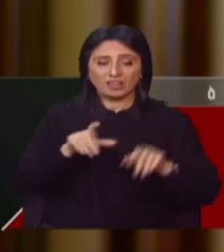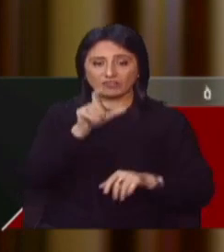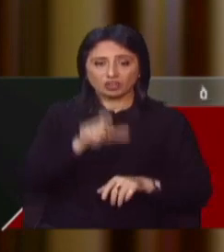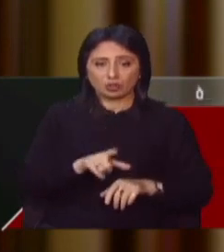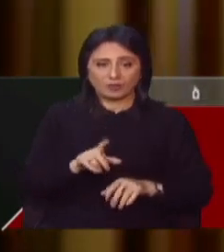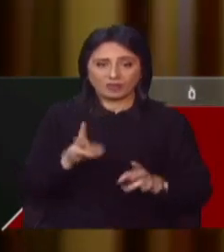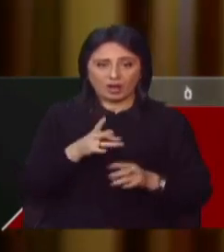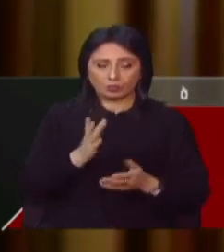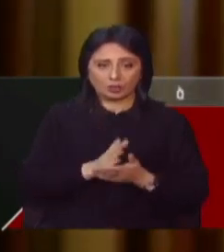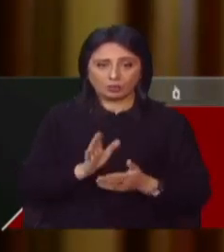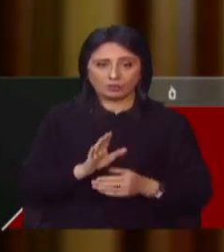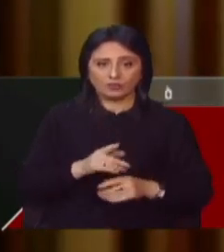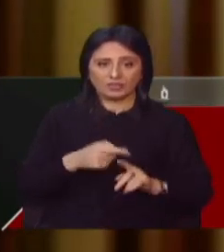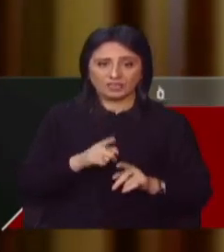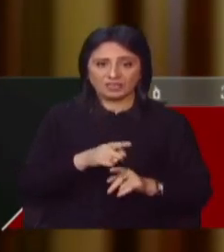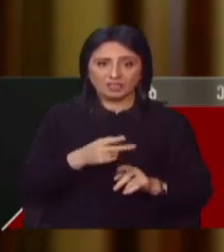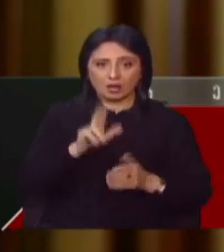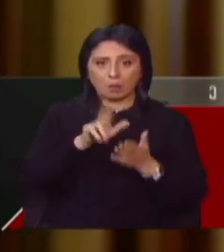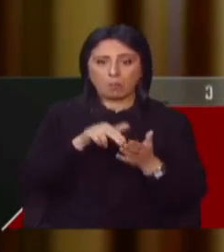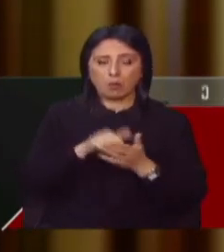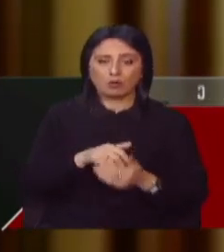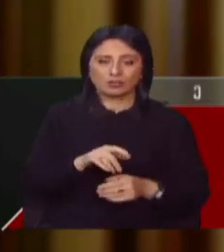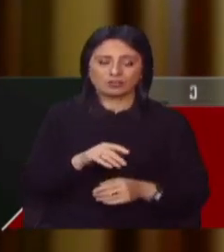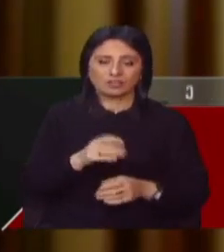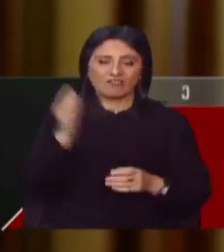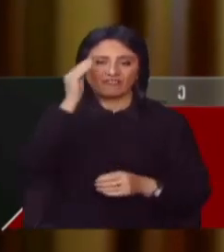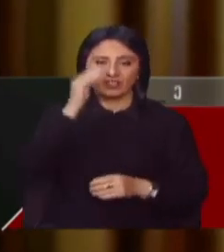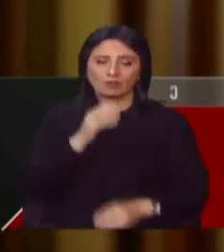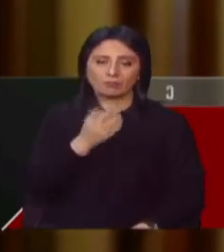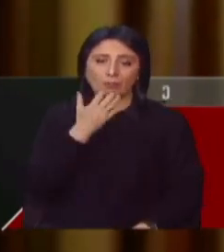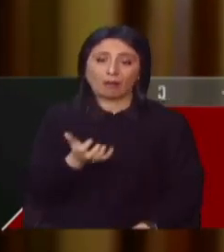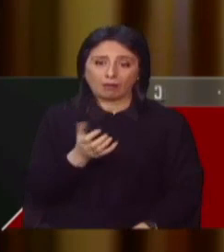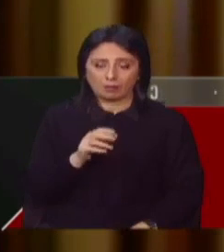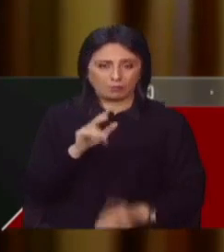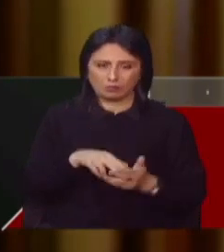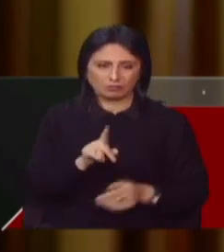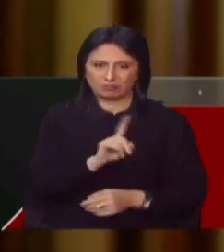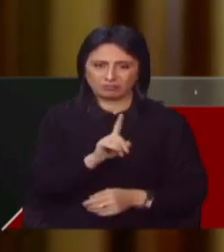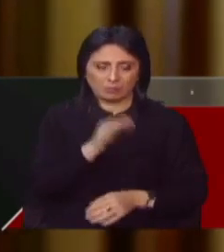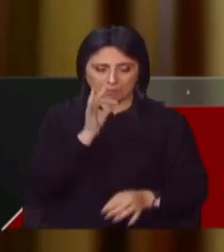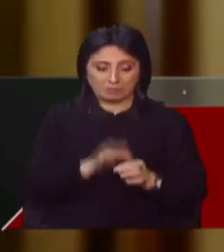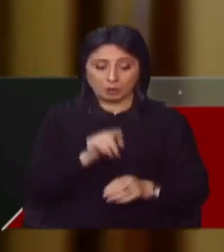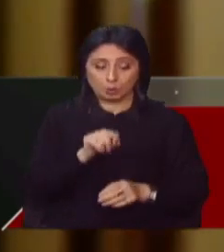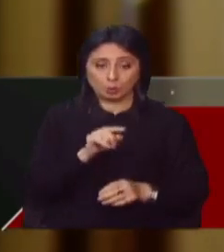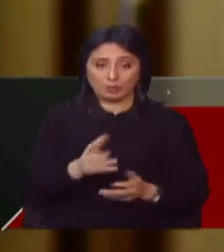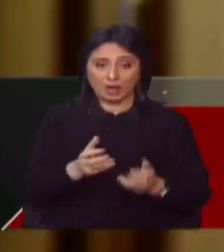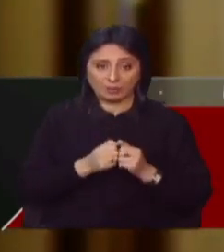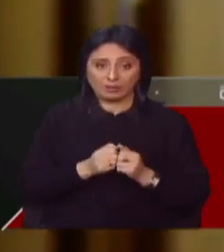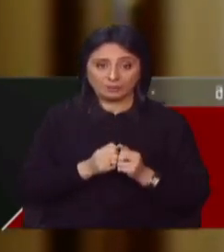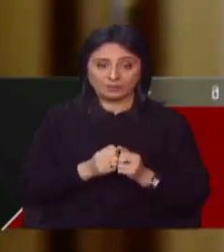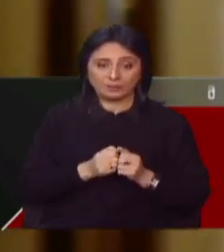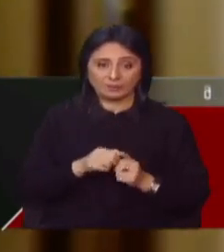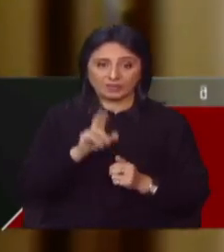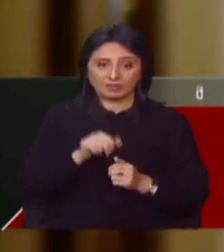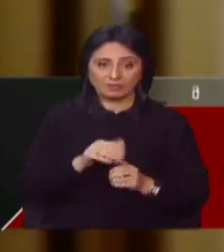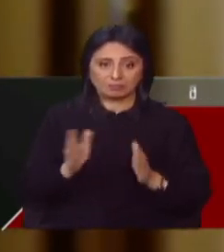თავმჯდომარე აღარ ყავდეთ ხალხმა გაკეთებული ბოდიში ამას აღარ შველის ამას სჭირდება პასუხისგებლობის აღება